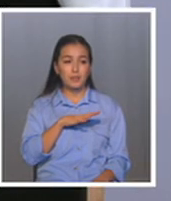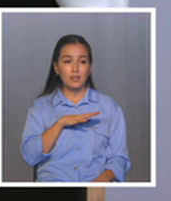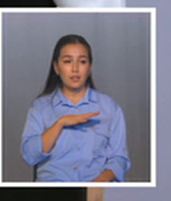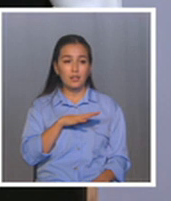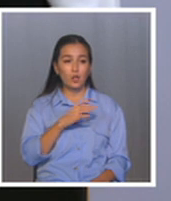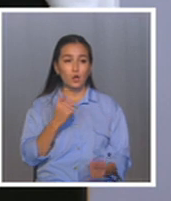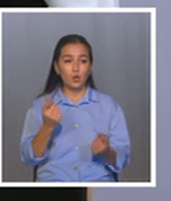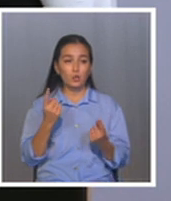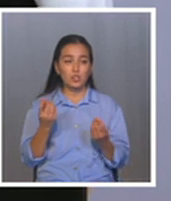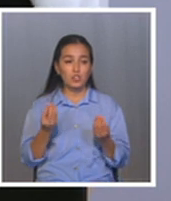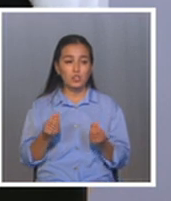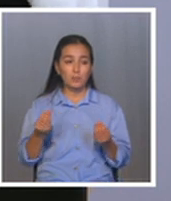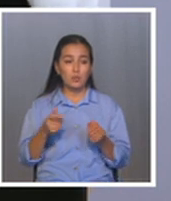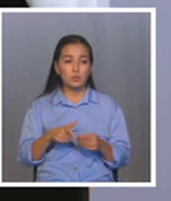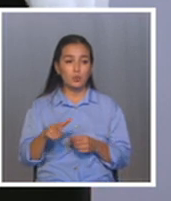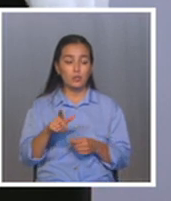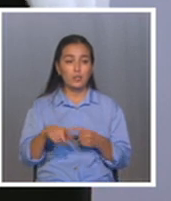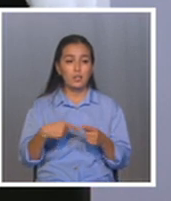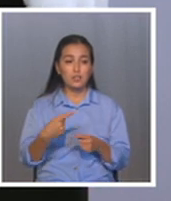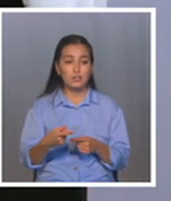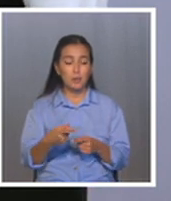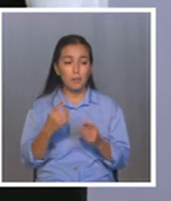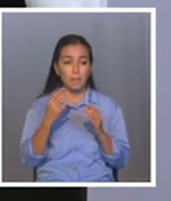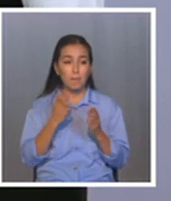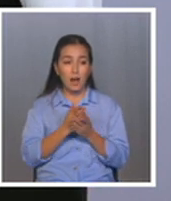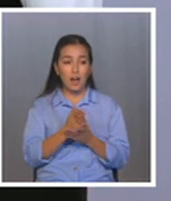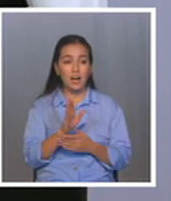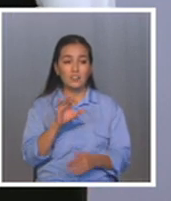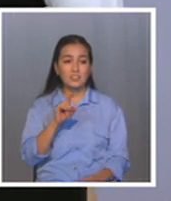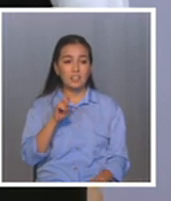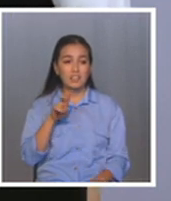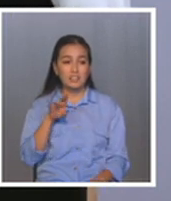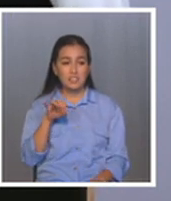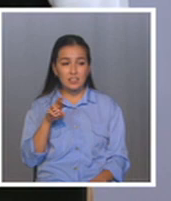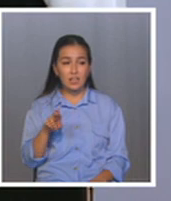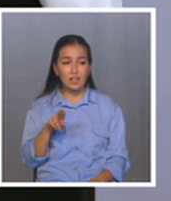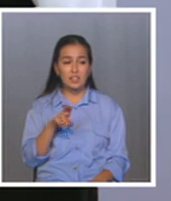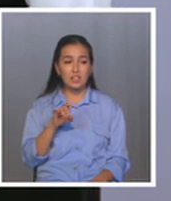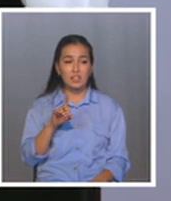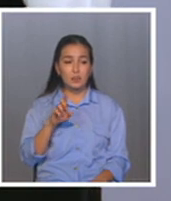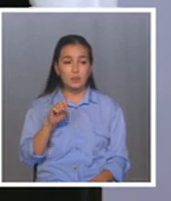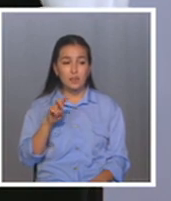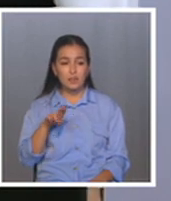Ұлы Жібек жолының келесі бір бағыты Византиядан Дербент